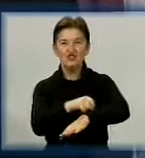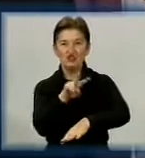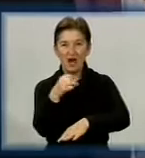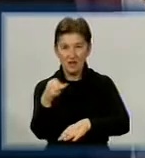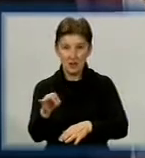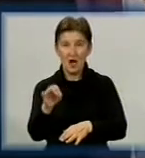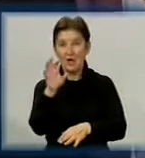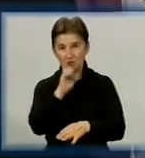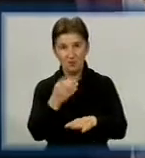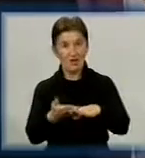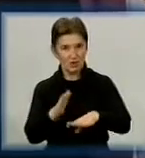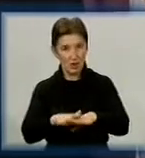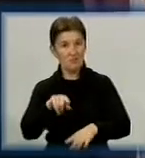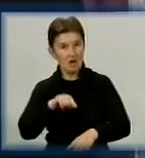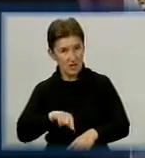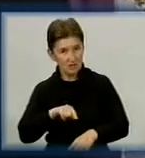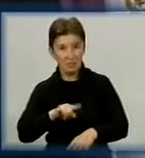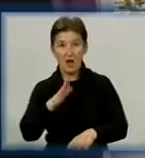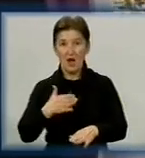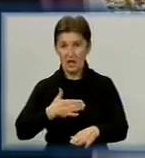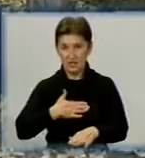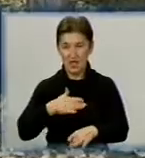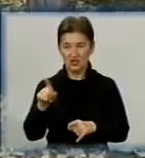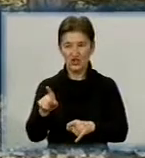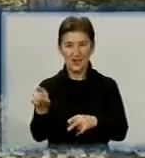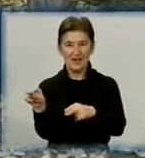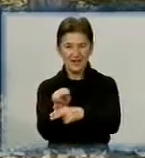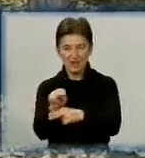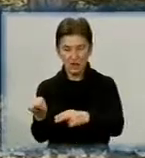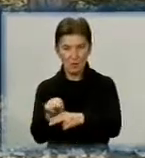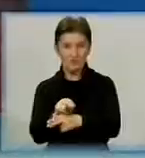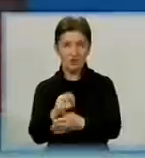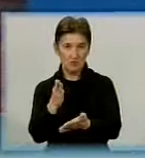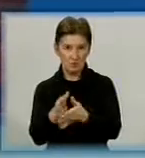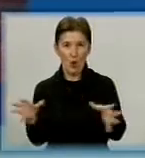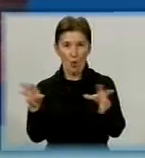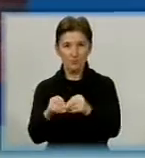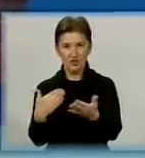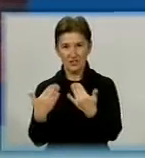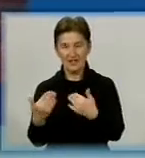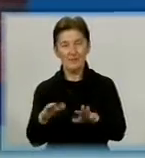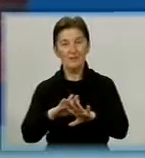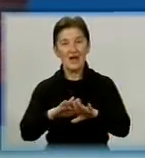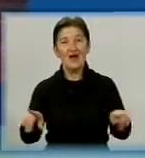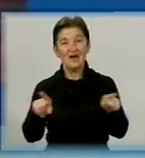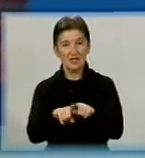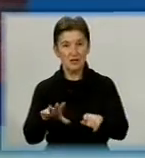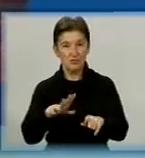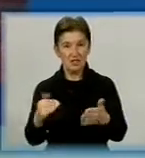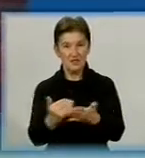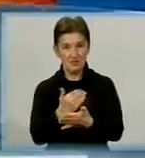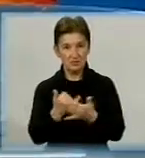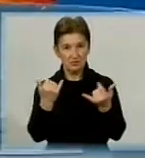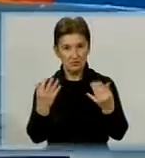з тяжким характером, але, тим не менше, наш кінолог-дресировщик знаходиться з ними спільний язик. Таким був випуск новин цього дня, а